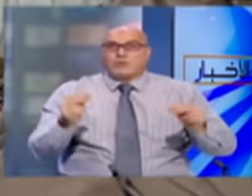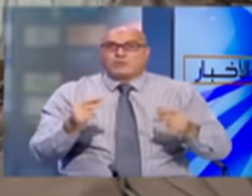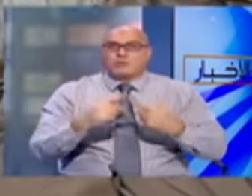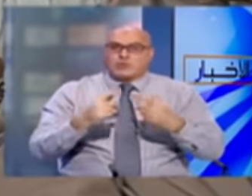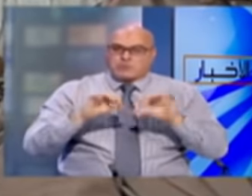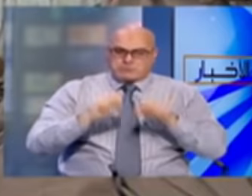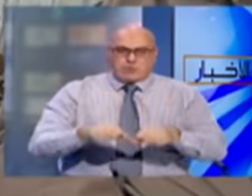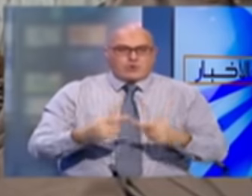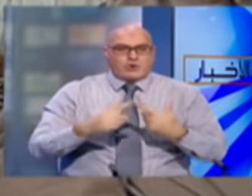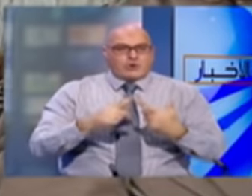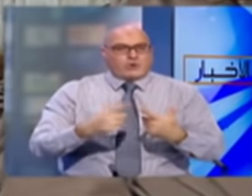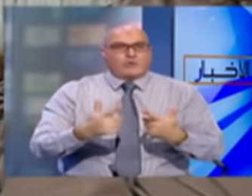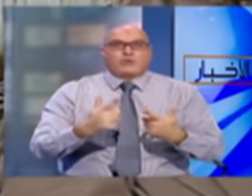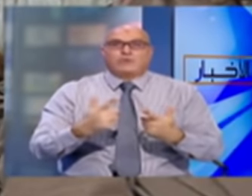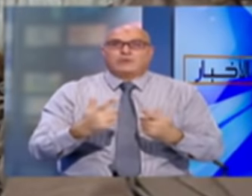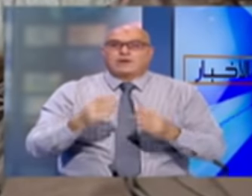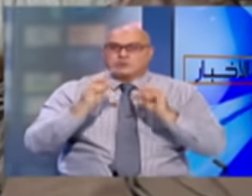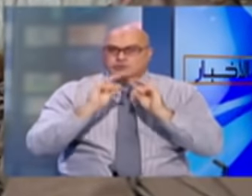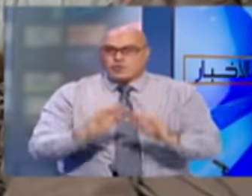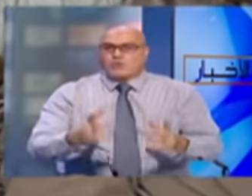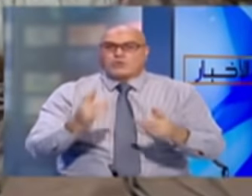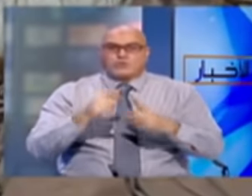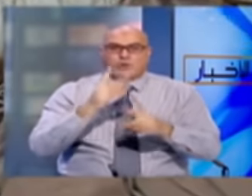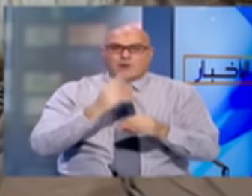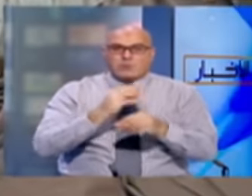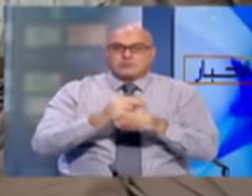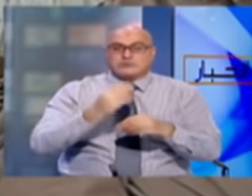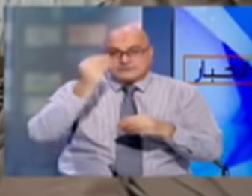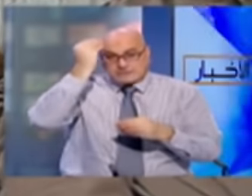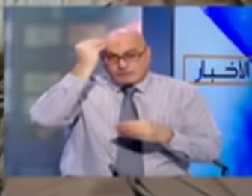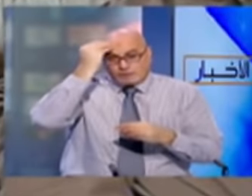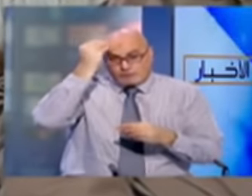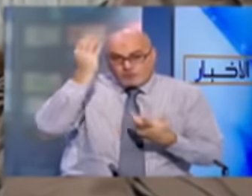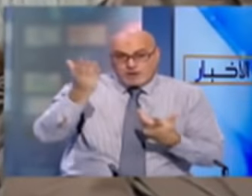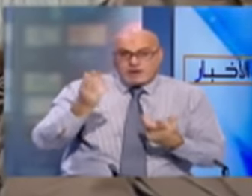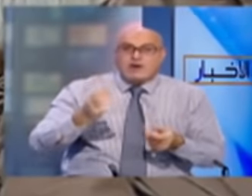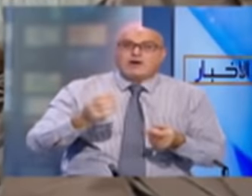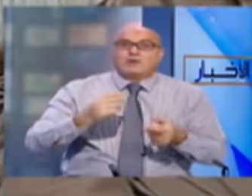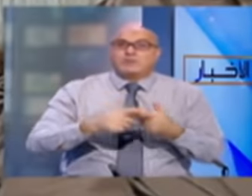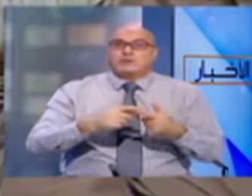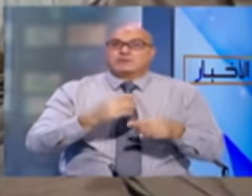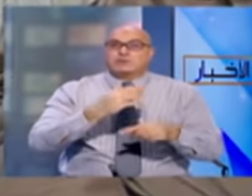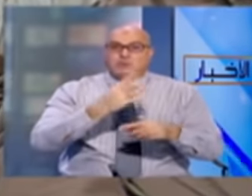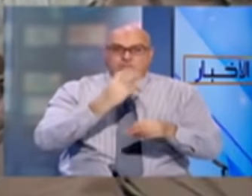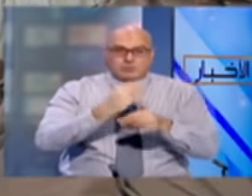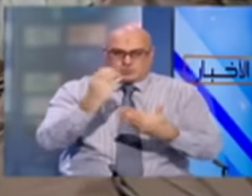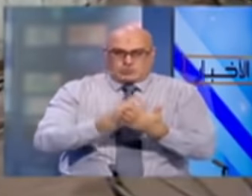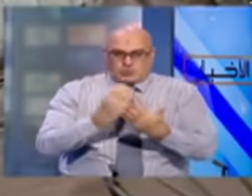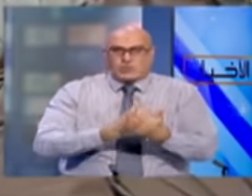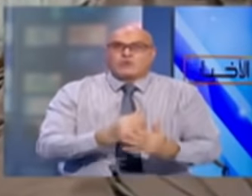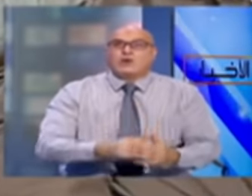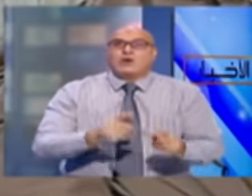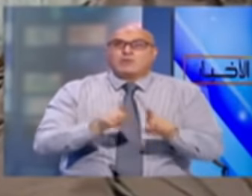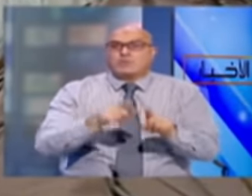والمضحين بجهودهم وأوقاتهم من أهل العلم والتربية والكفاءة والتعليم القرآني، ومن رجال الدولة في